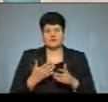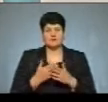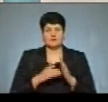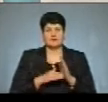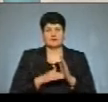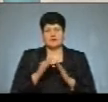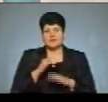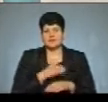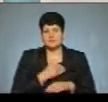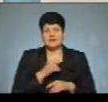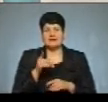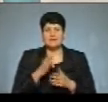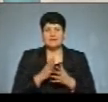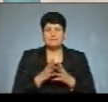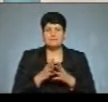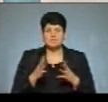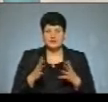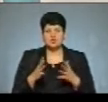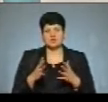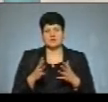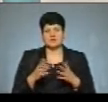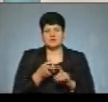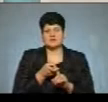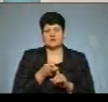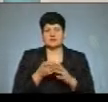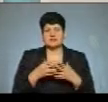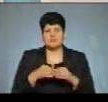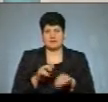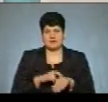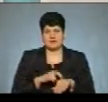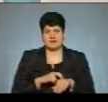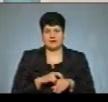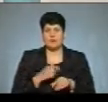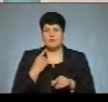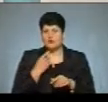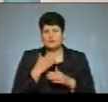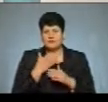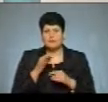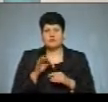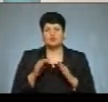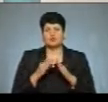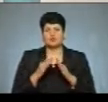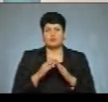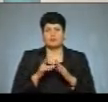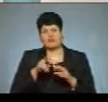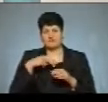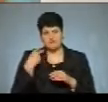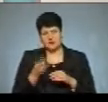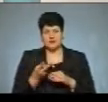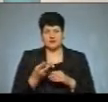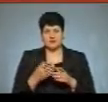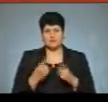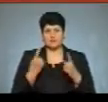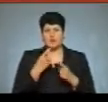підвищення температури, там є більша комунікація з сімейним лікарем. Ну, не йде мова про те, що людина вдома, але втратила свідомість, чи